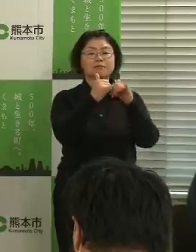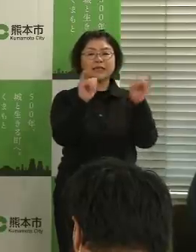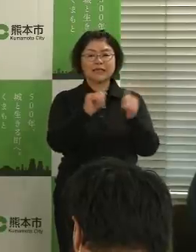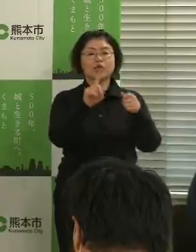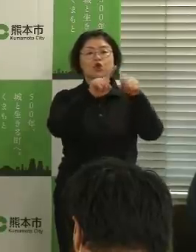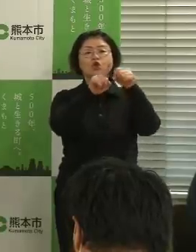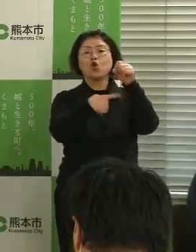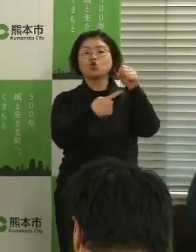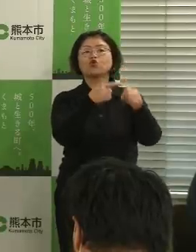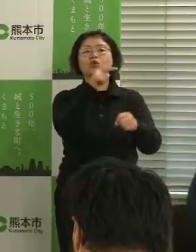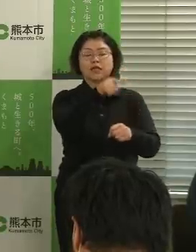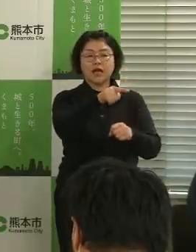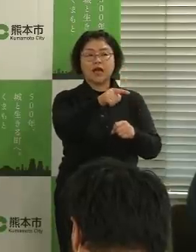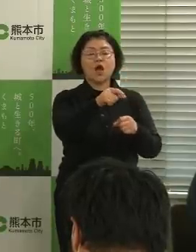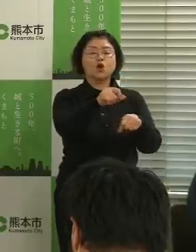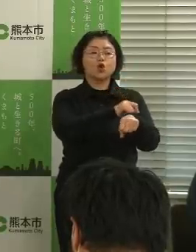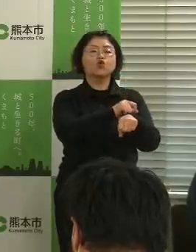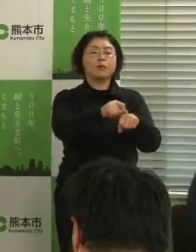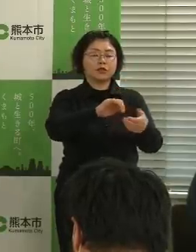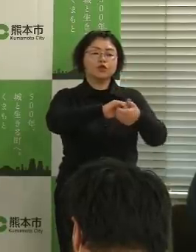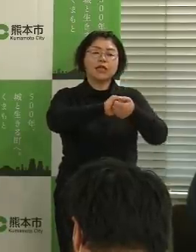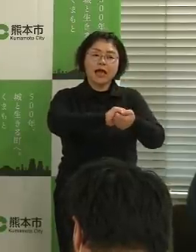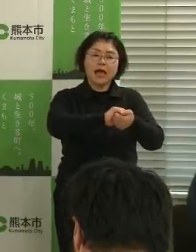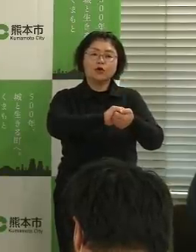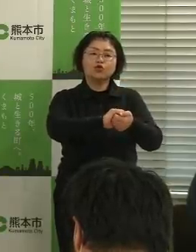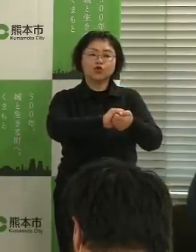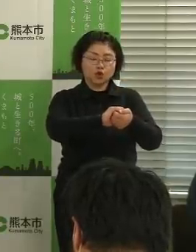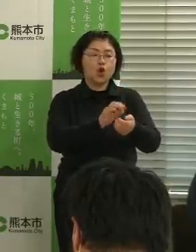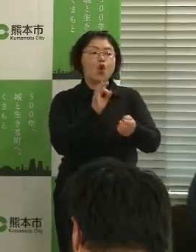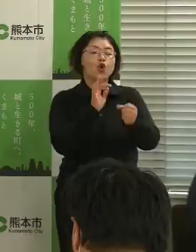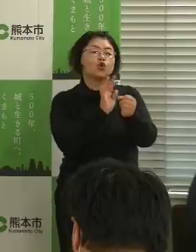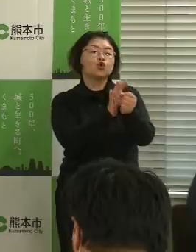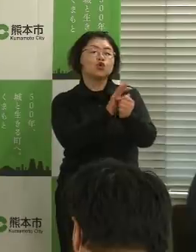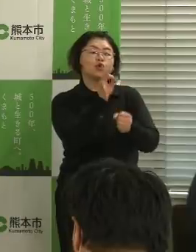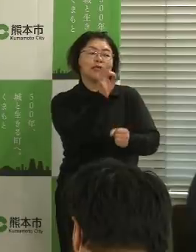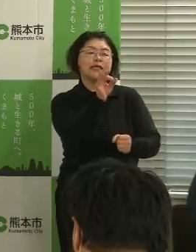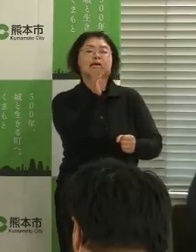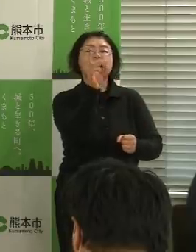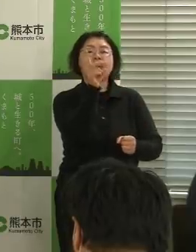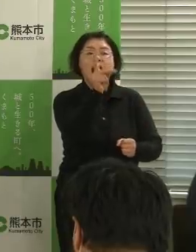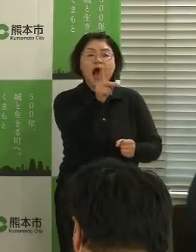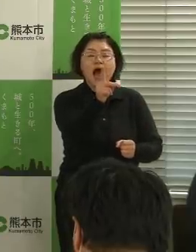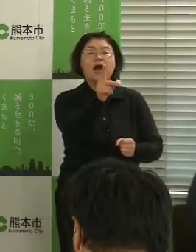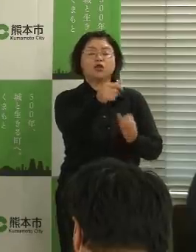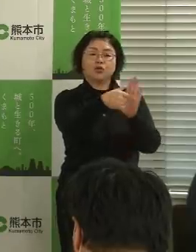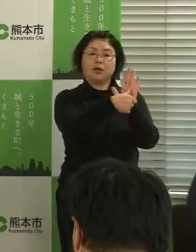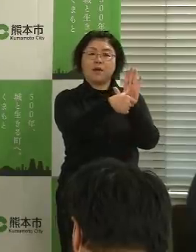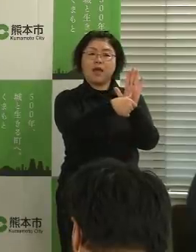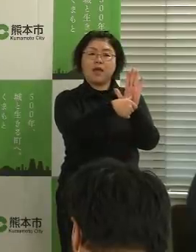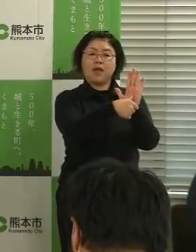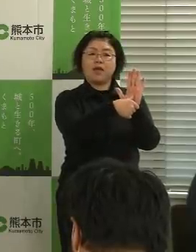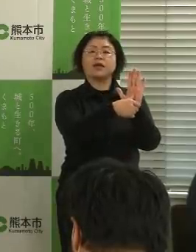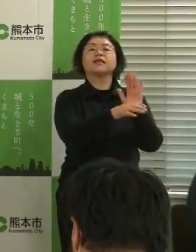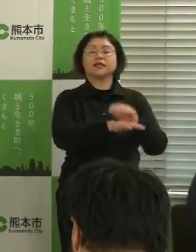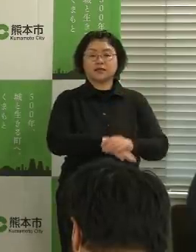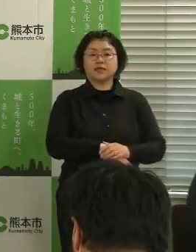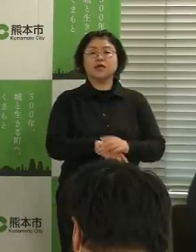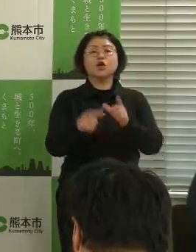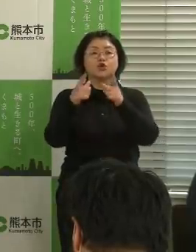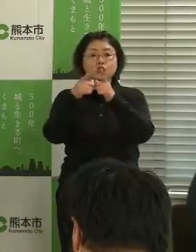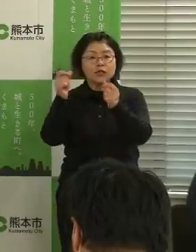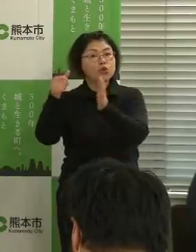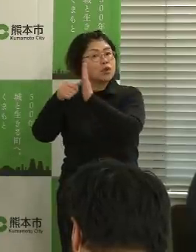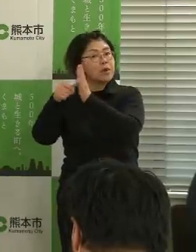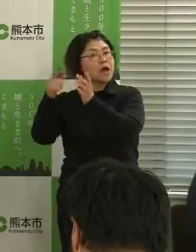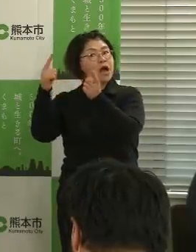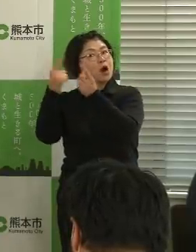して、名称は特別定額給付金課とする予定でございます。まあ、国の方の名称が変わればちょっとまたここ